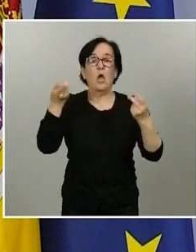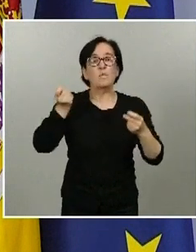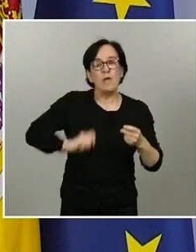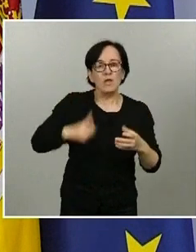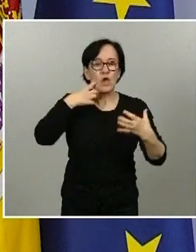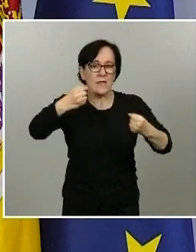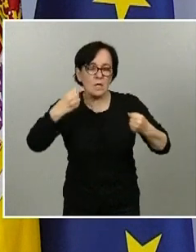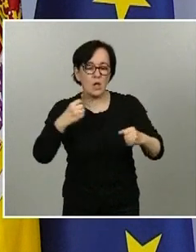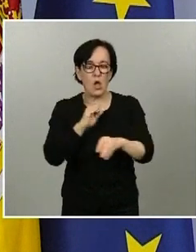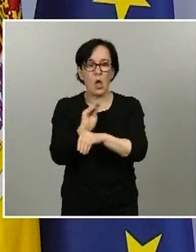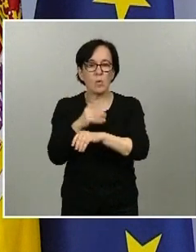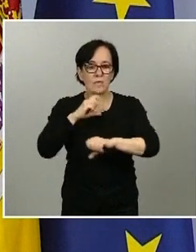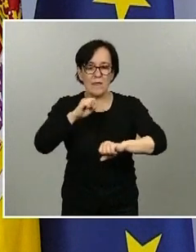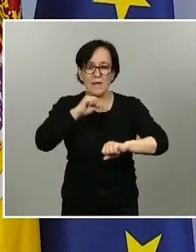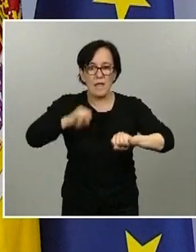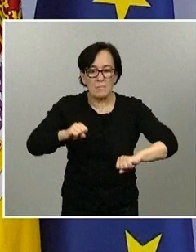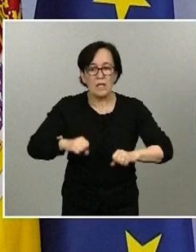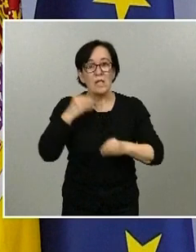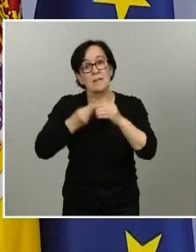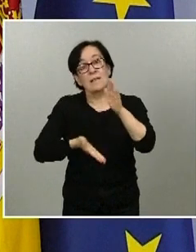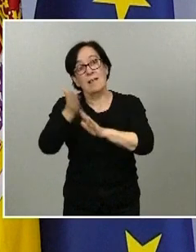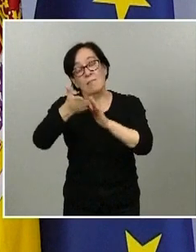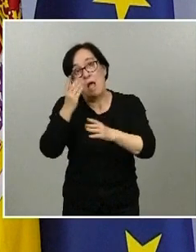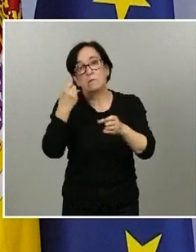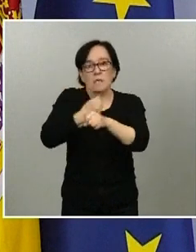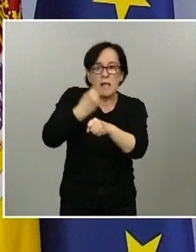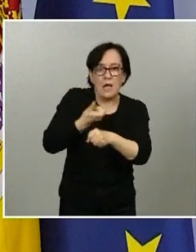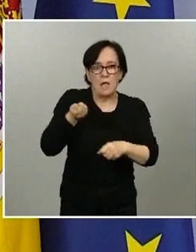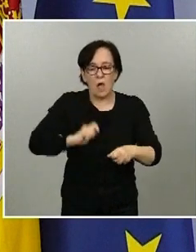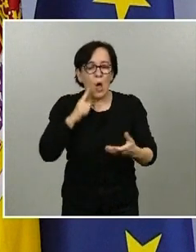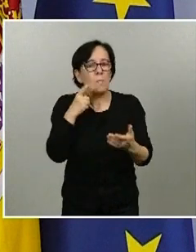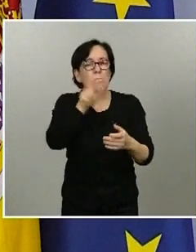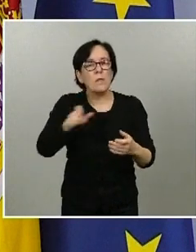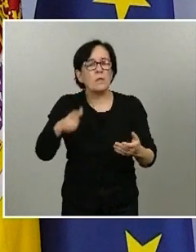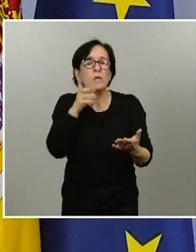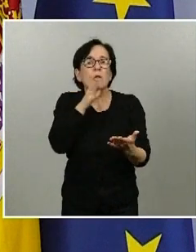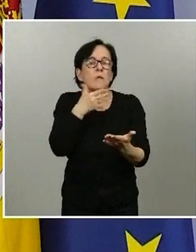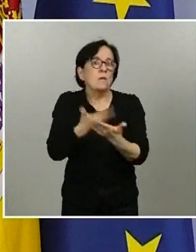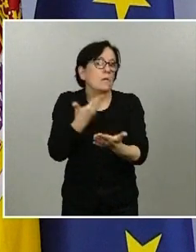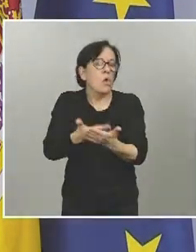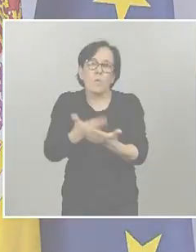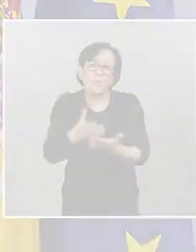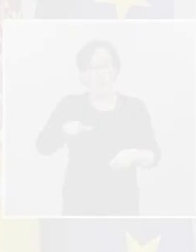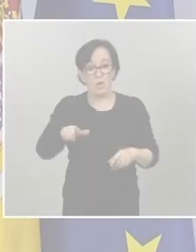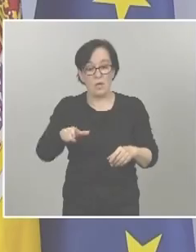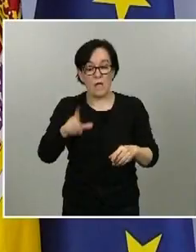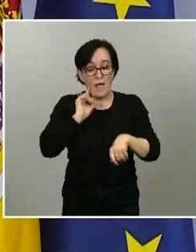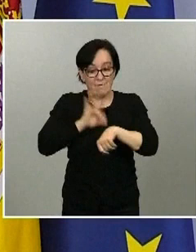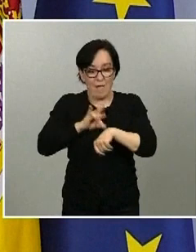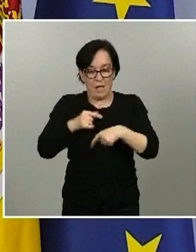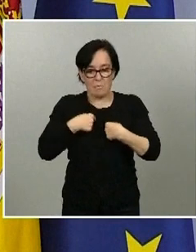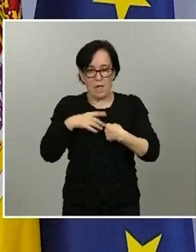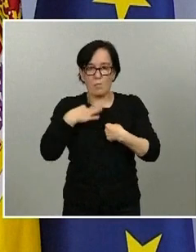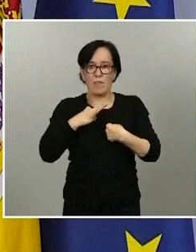marittima per una causa di forza maggiore che vignone chimico questo si aggiunge a un'altra ordinanza del